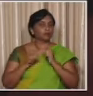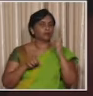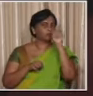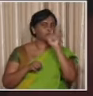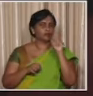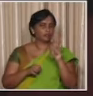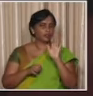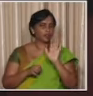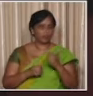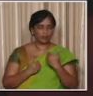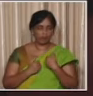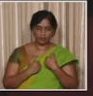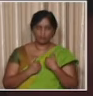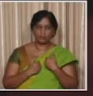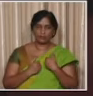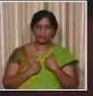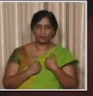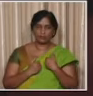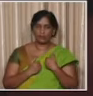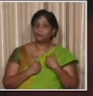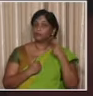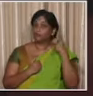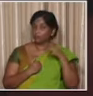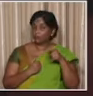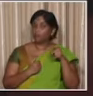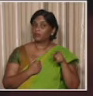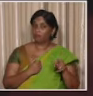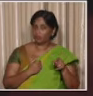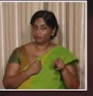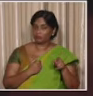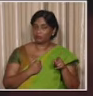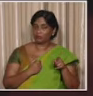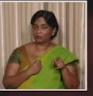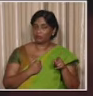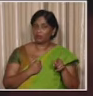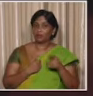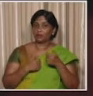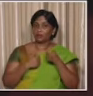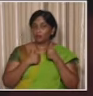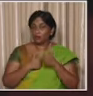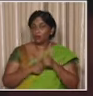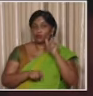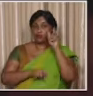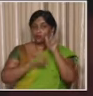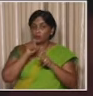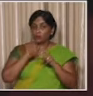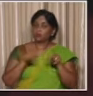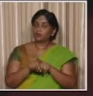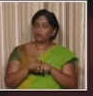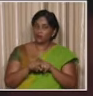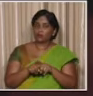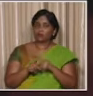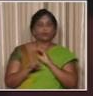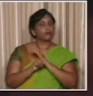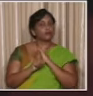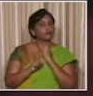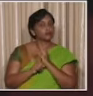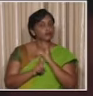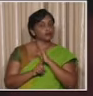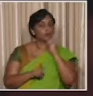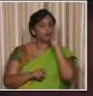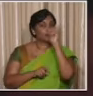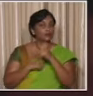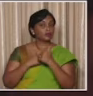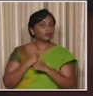ප්‍රශ්නාර්ථයක් තියෙනවා. ඒ හින්දා මේ යහපත් පුද්ගලයා වගේම අර සංස්කෘතික මිනිසා